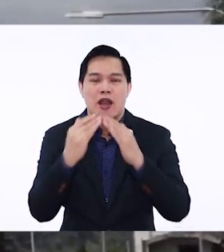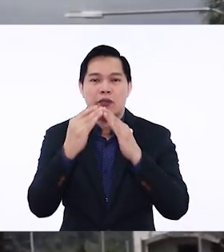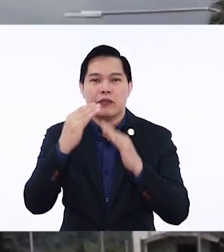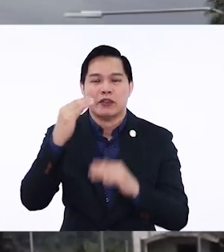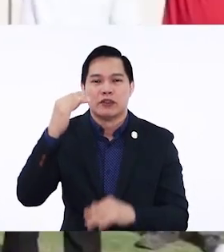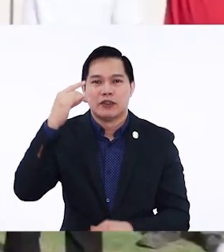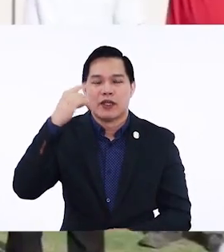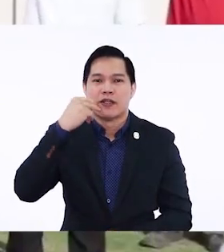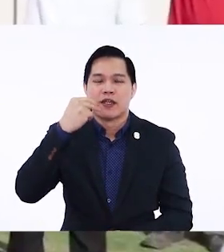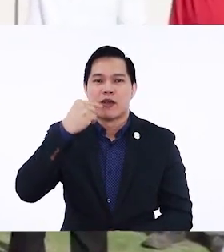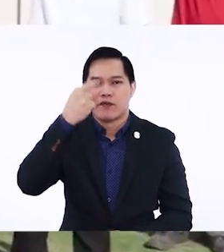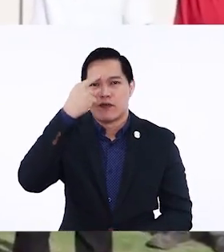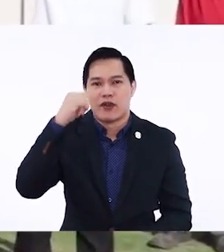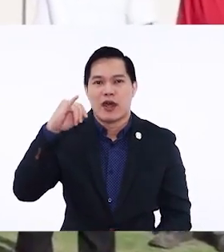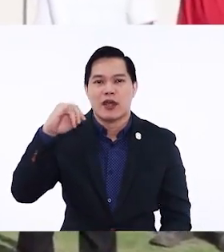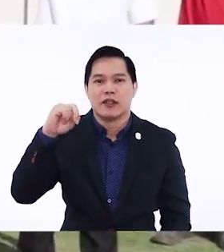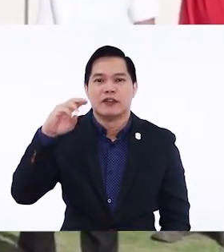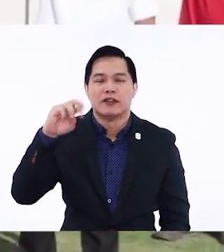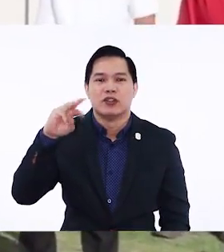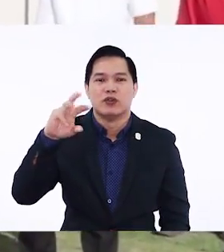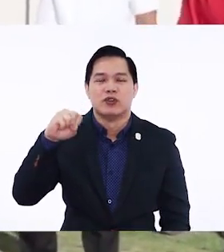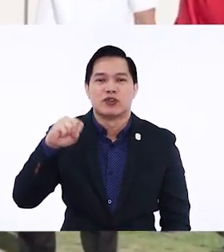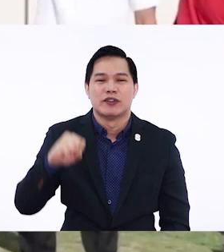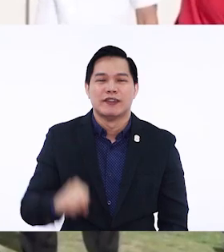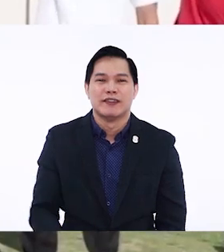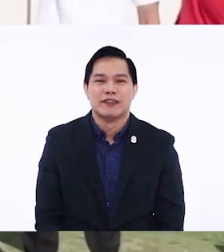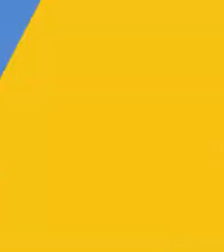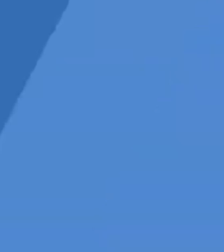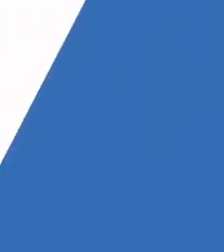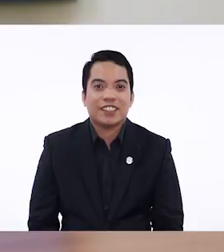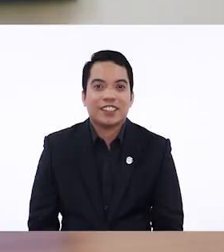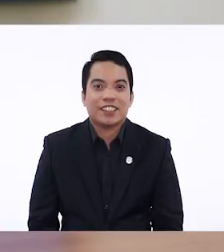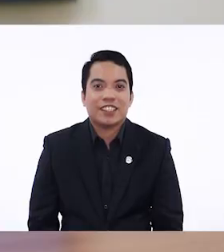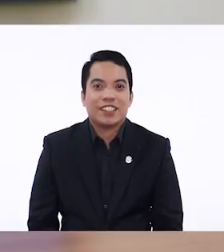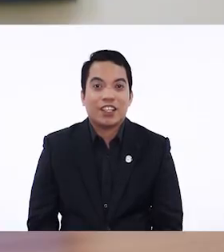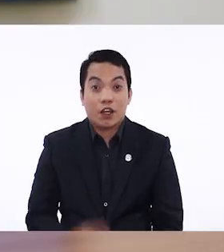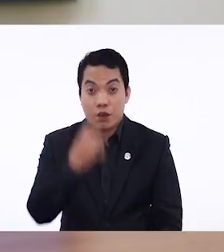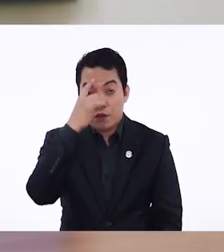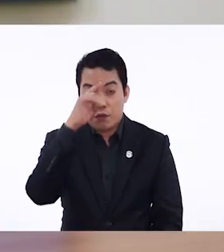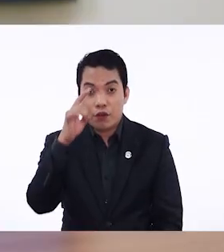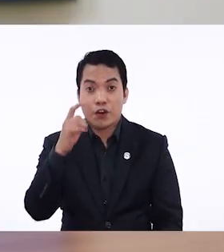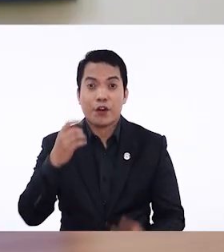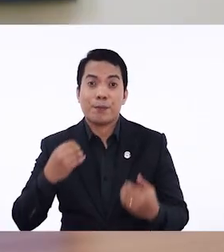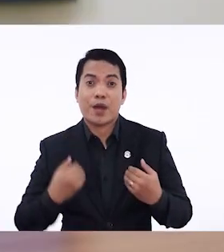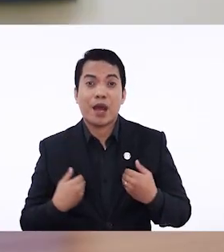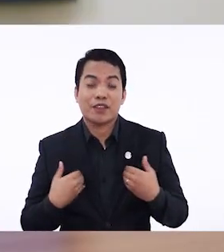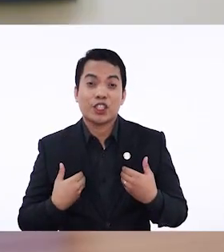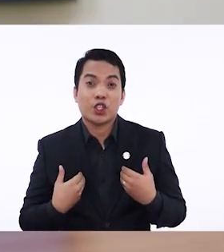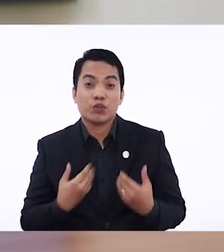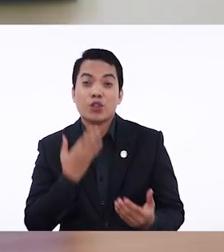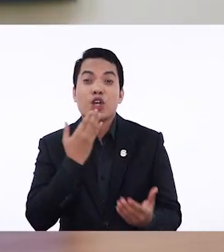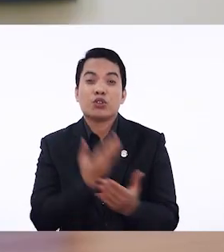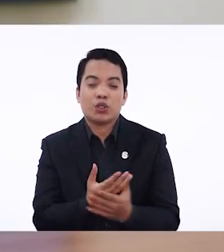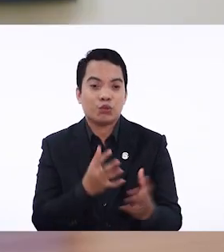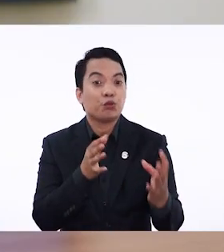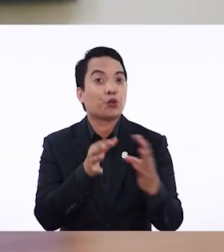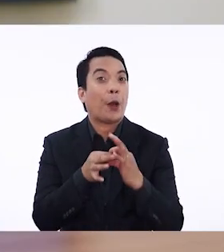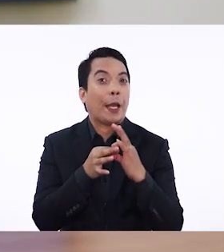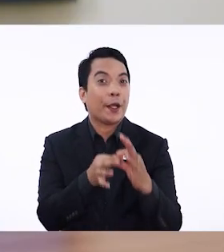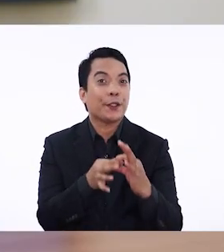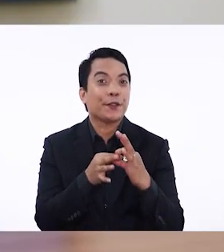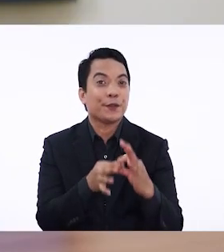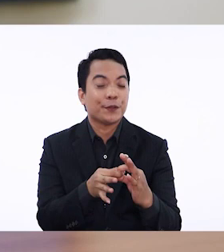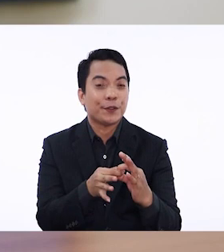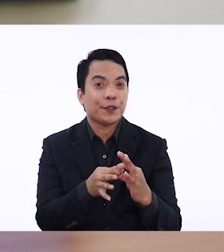Nara Labuela para sa Iglesia ni Cristo News Network. Upang lalo pang magkapalagay ang loob ang